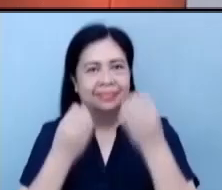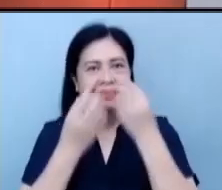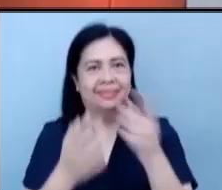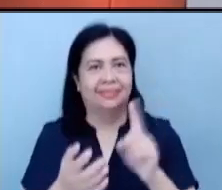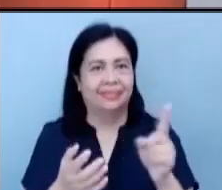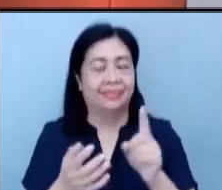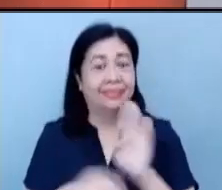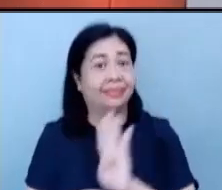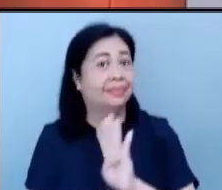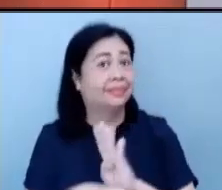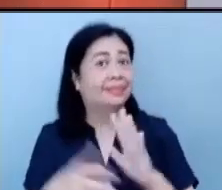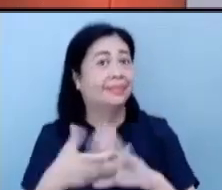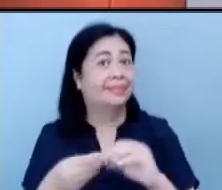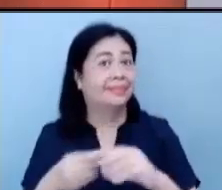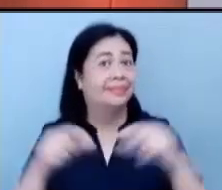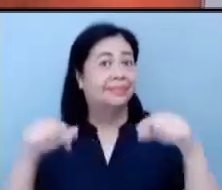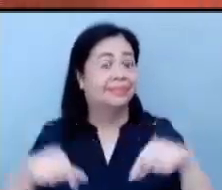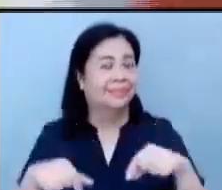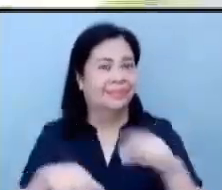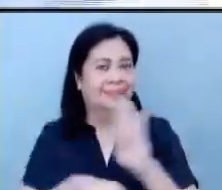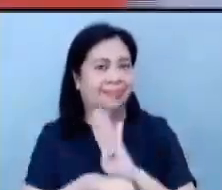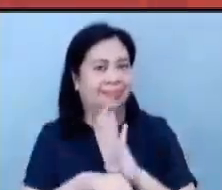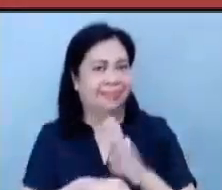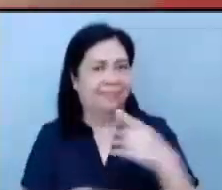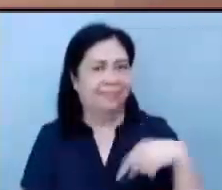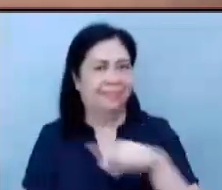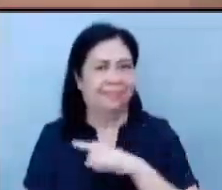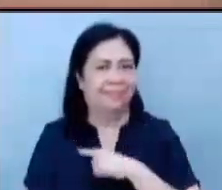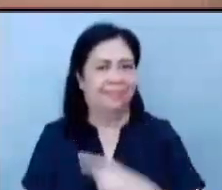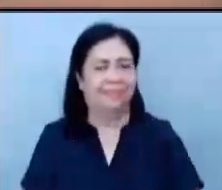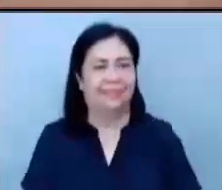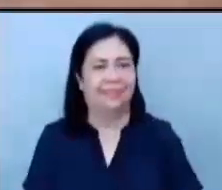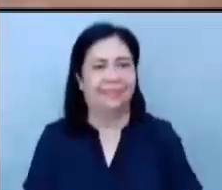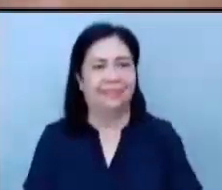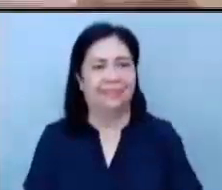story dito lang sa Negosyo Tayo.